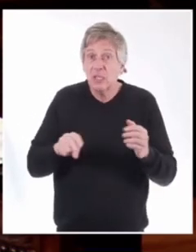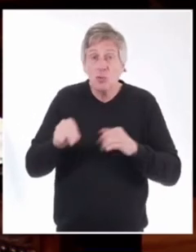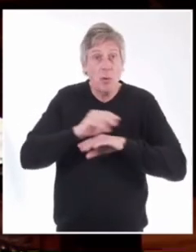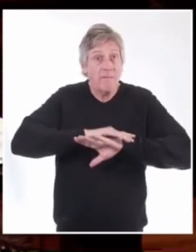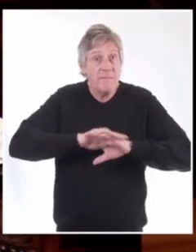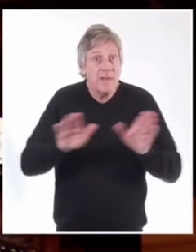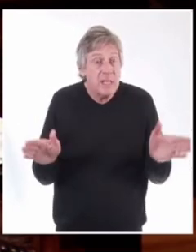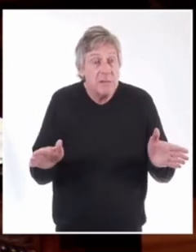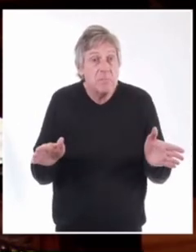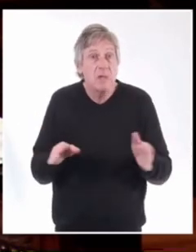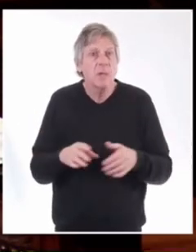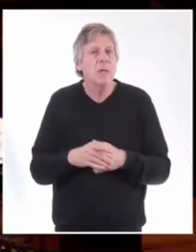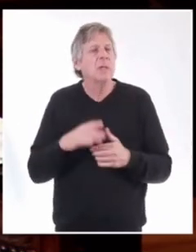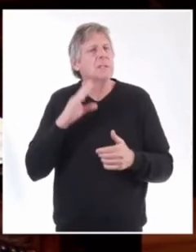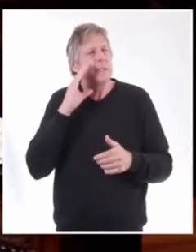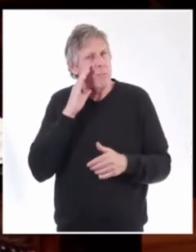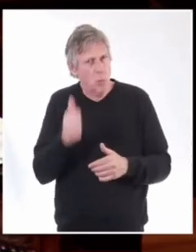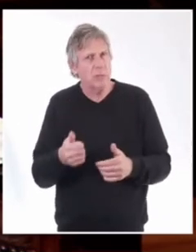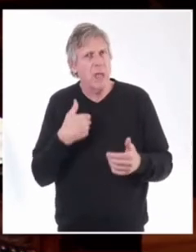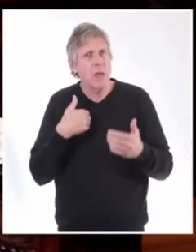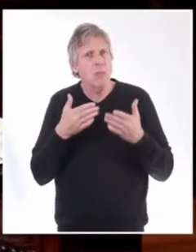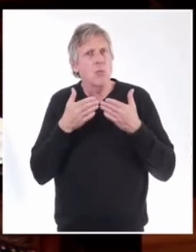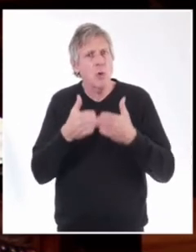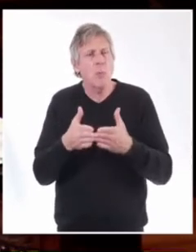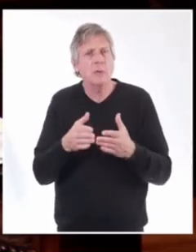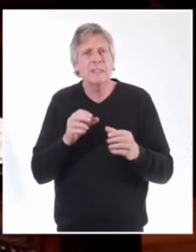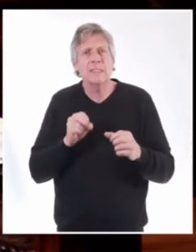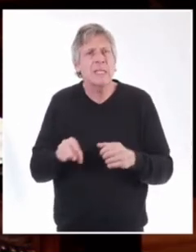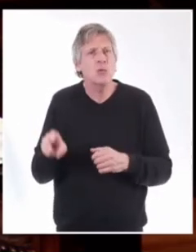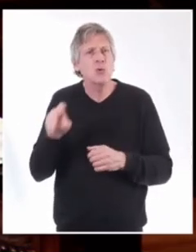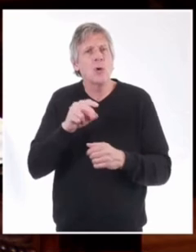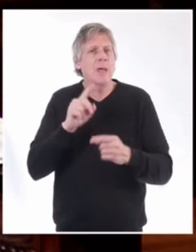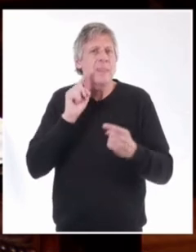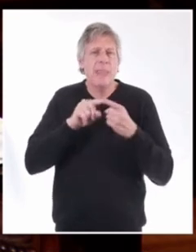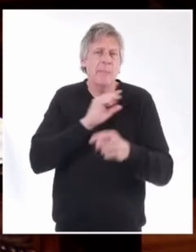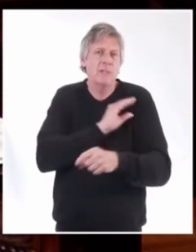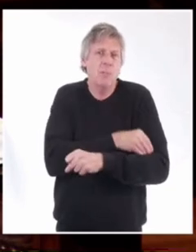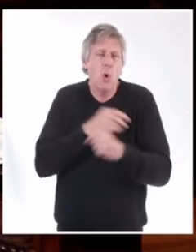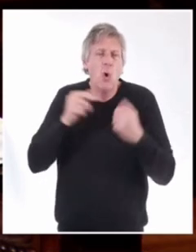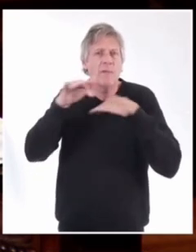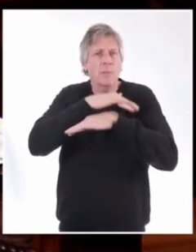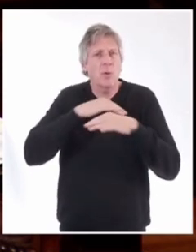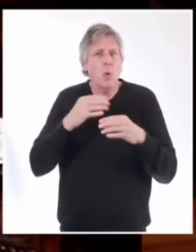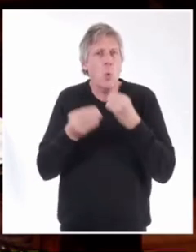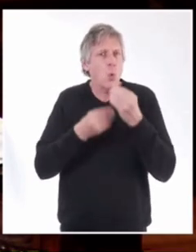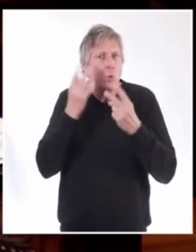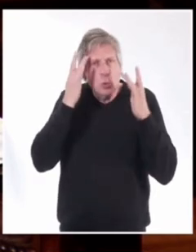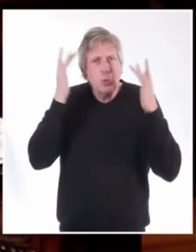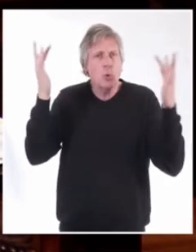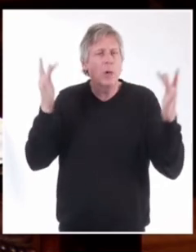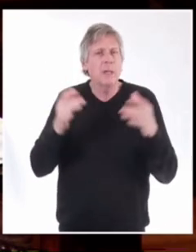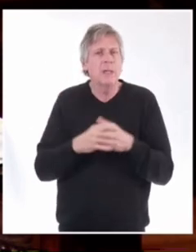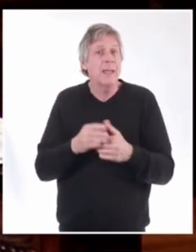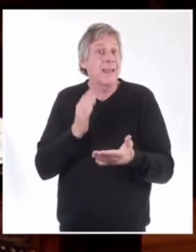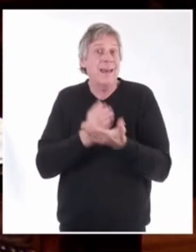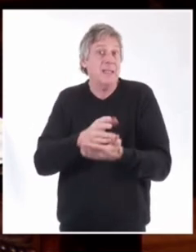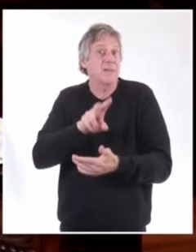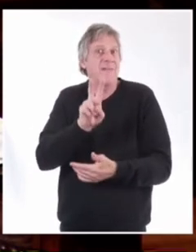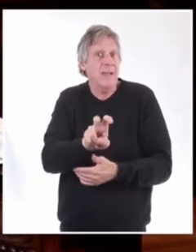nous vous demandons si ces séjours scolaires autour du sport, de l'environnement ou de la culture, dit les classes